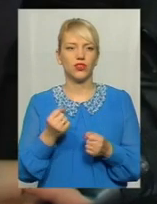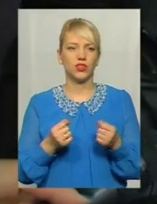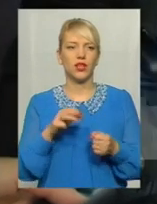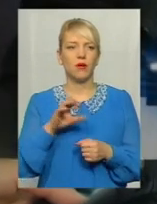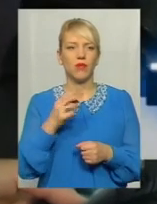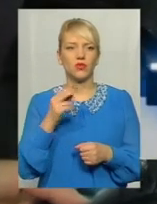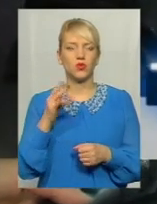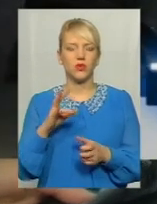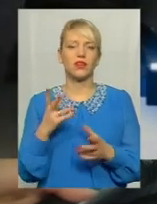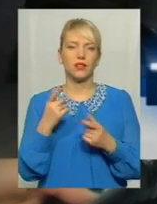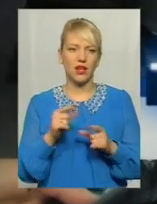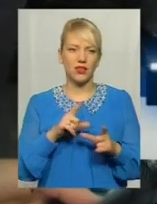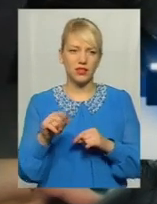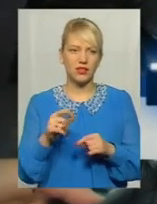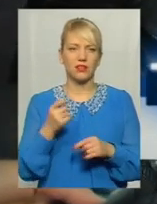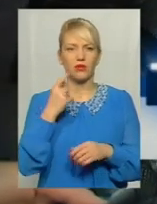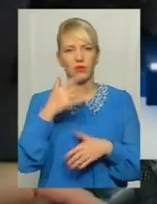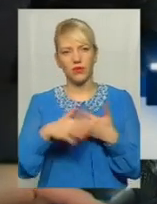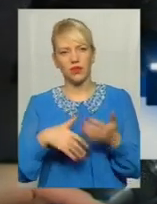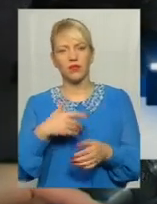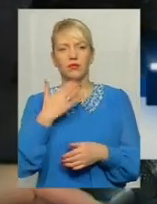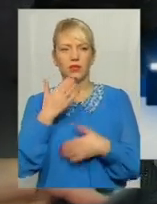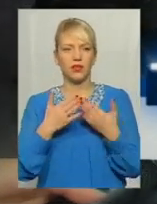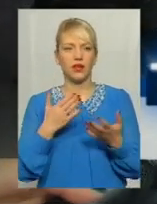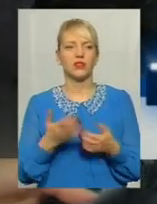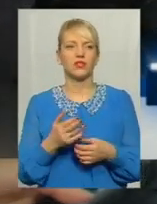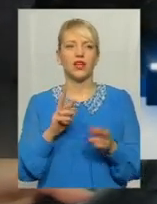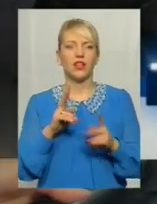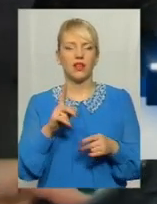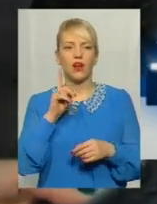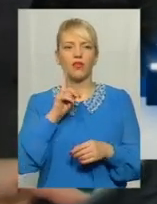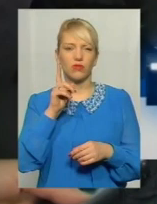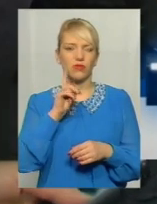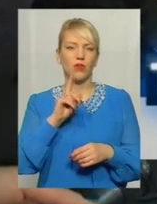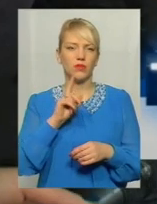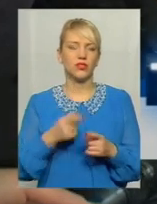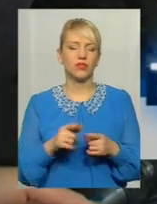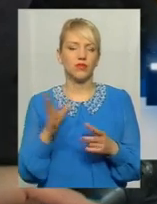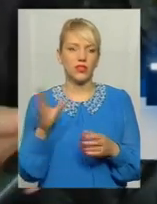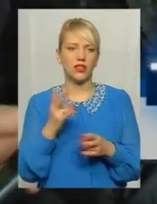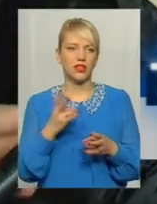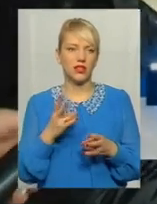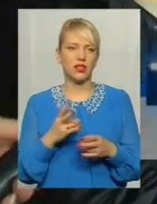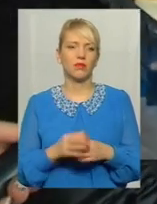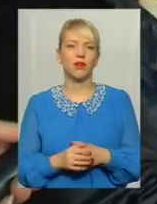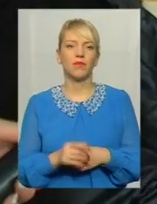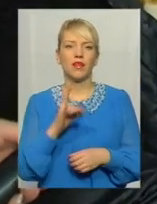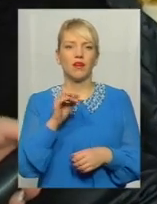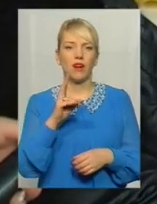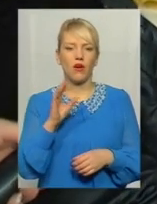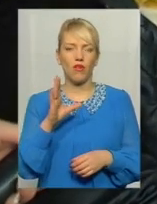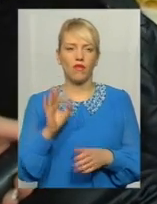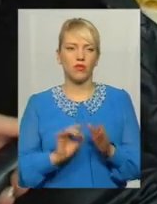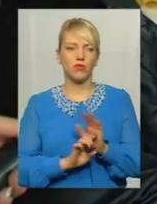Їздять, да? Ну, питають трошки колотнечину, так як обично, нове все треба накатувати. З Раково